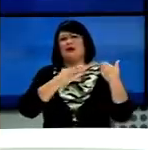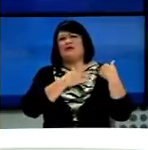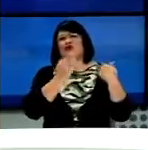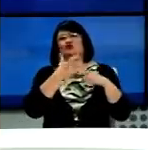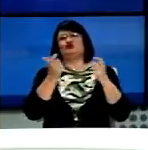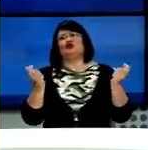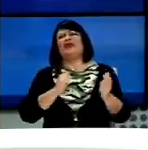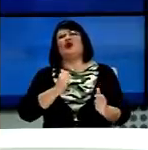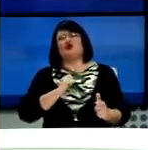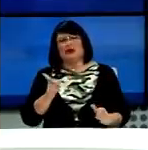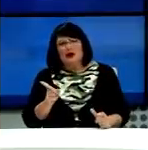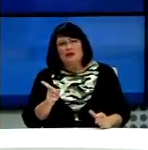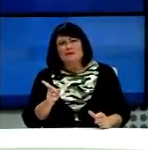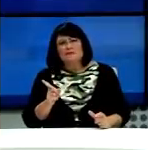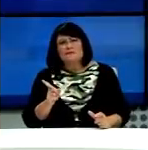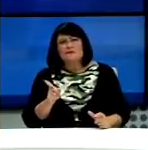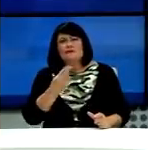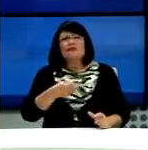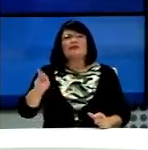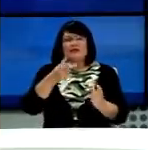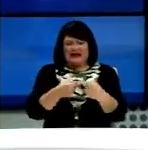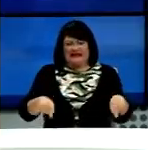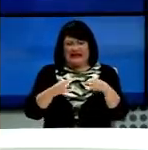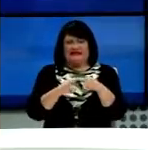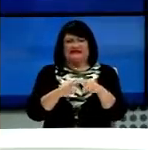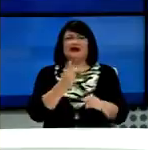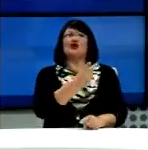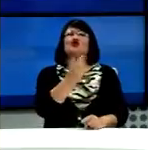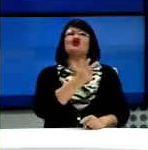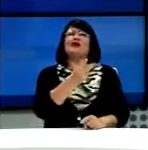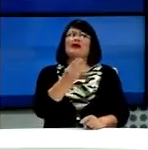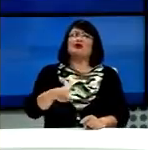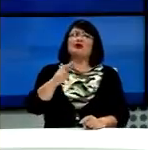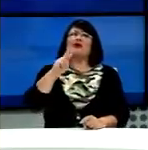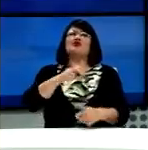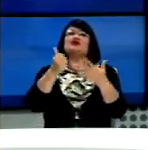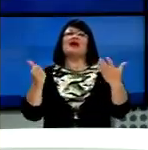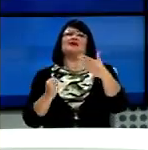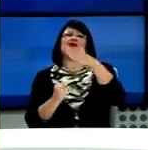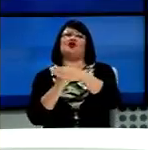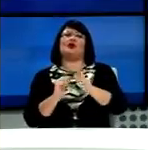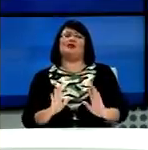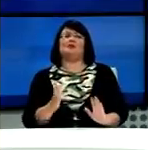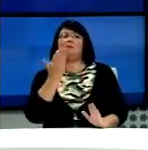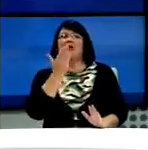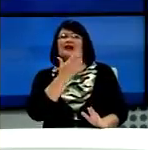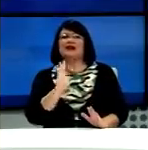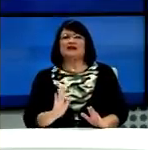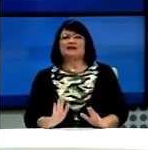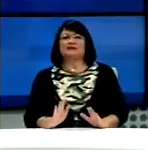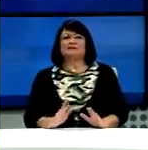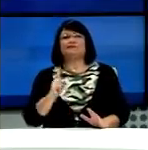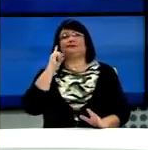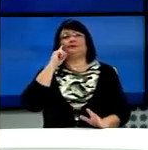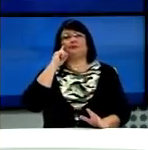αυξήσατε το όριο στους μαθητές της τάξης των δημοτικών από 22 που το είχαμε εμείς να πάει μέχρι 26. Και για να καλύψετε αυτή